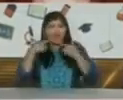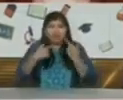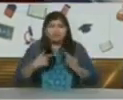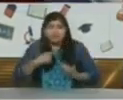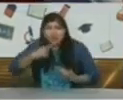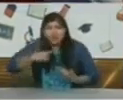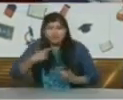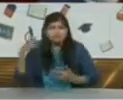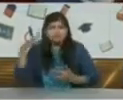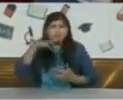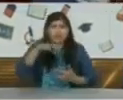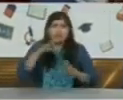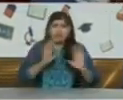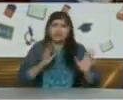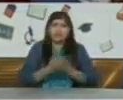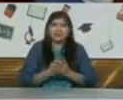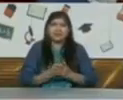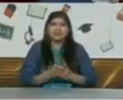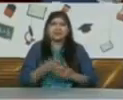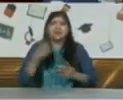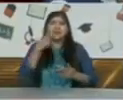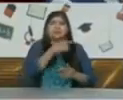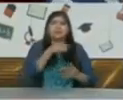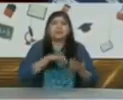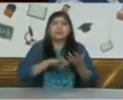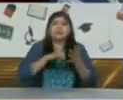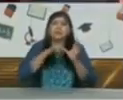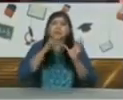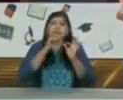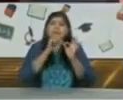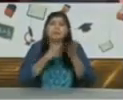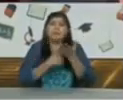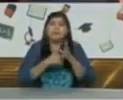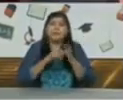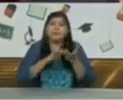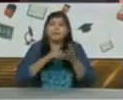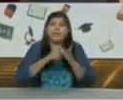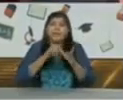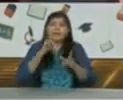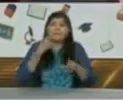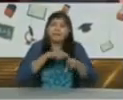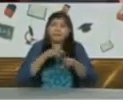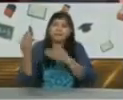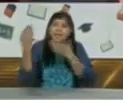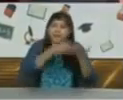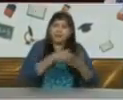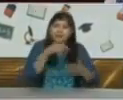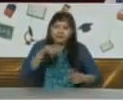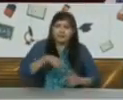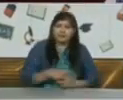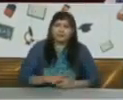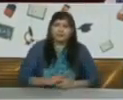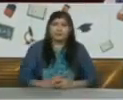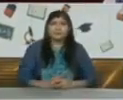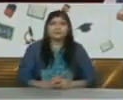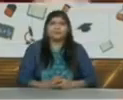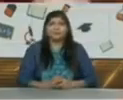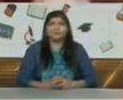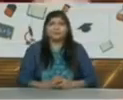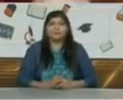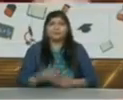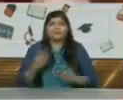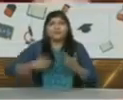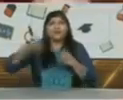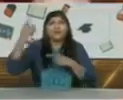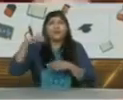थी? अच्छा, साबरमती आश्रम पहले आई थी कि आज पहली बार आई? सर, फर्स्ट टाइम आई हूँ आज। फर्स्ट टाइम आई हो? कितने